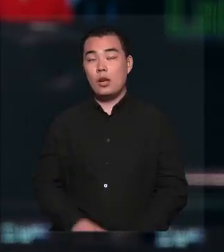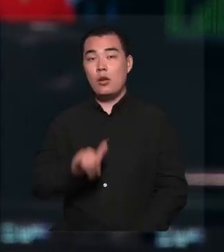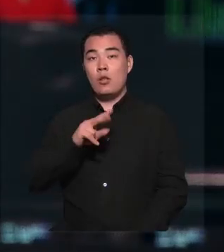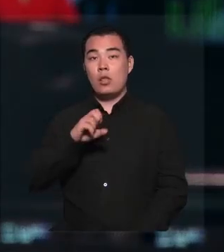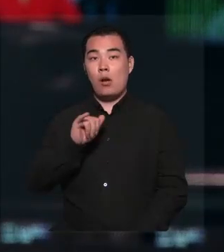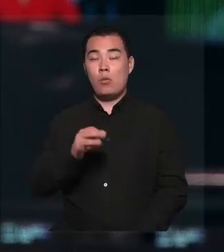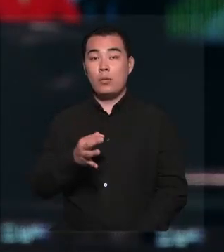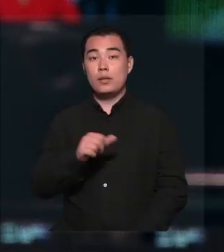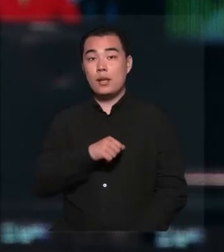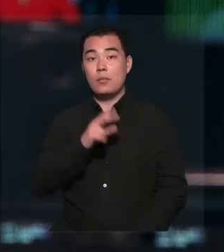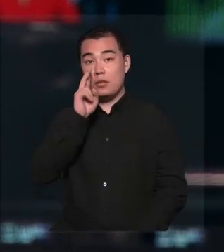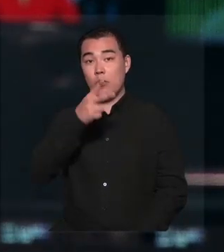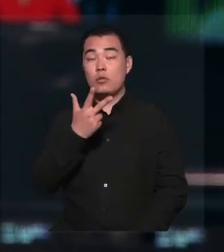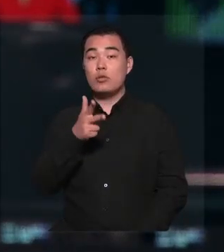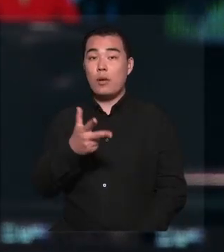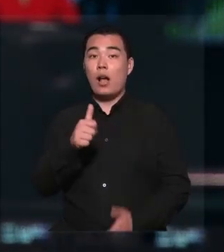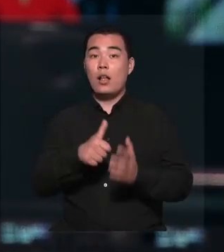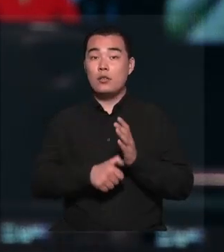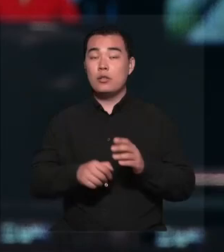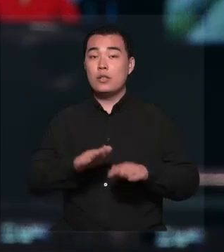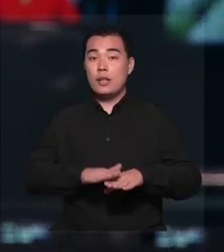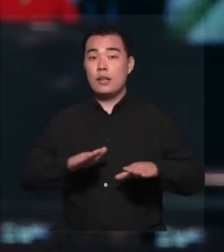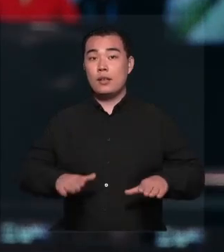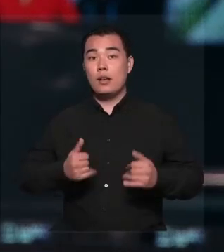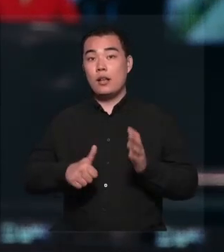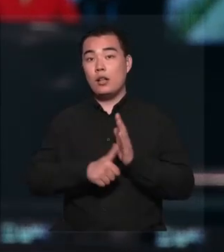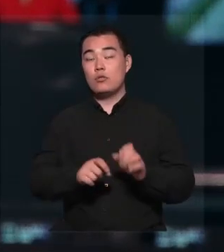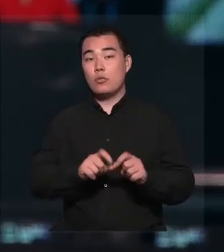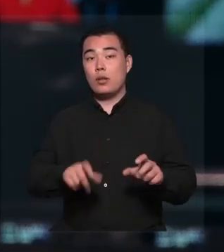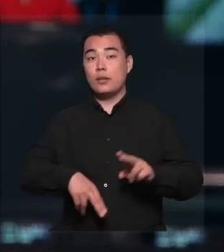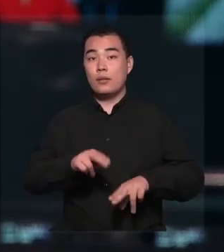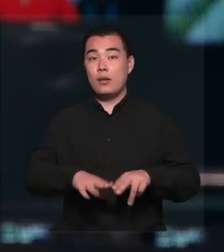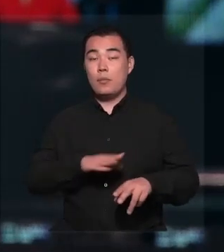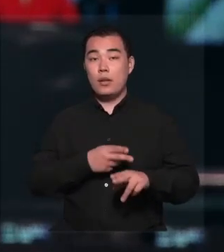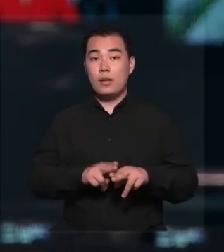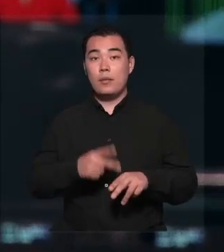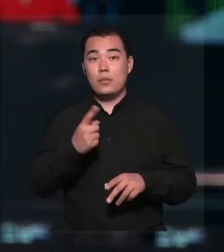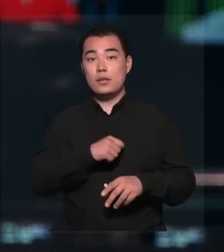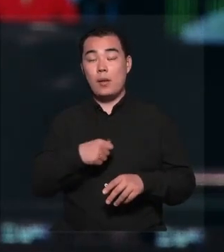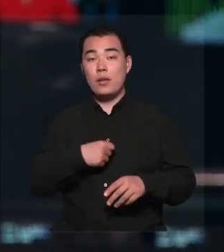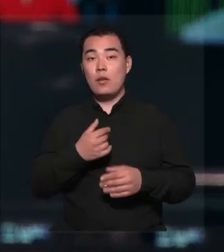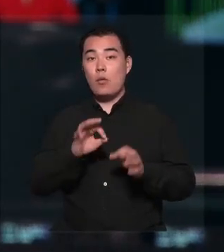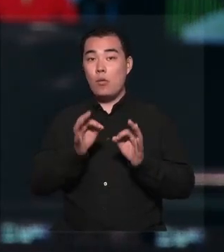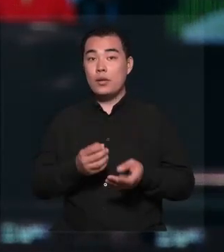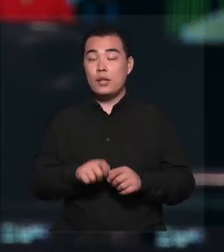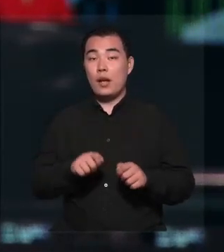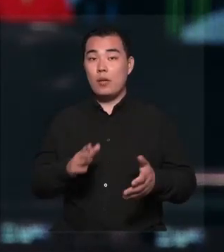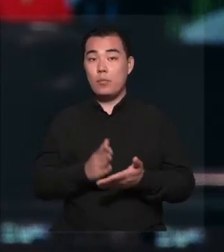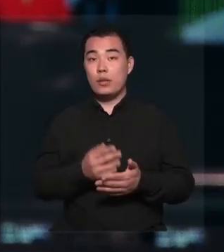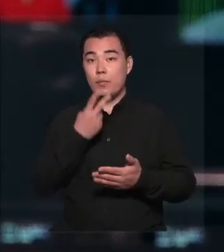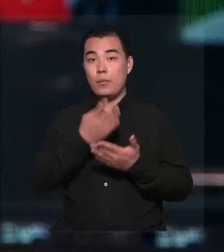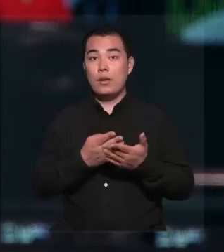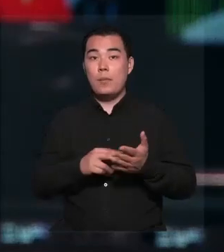Алтау облысында 2 жылда 3600 оқушыға арналған 6 мектеп салынды. Оның біреуі биыл күзде ашылады. Көзделген межеге үлгеру